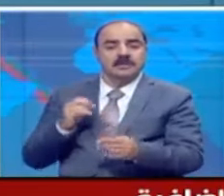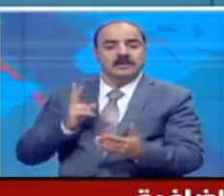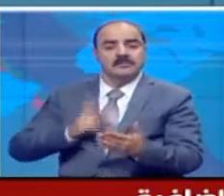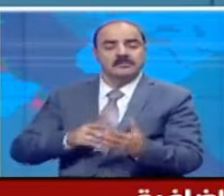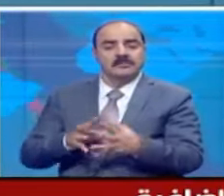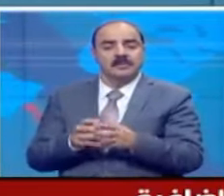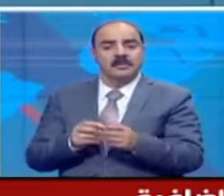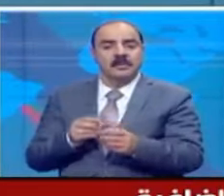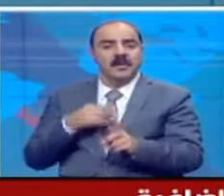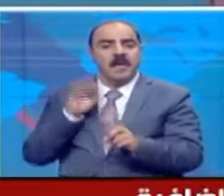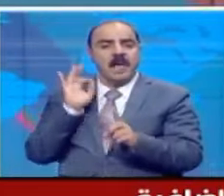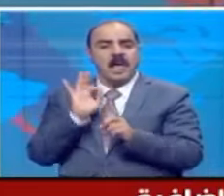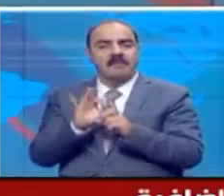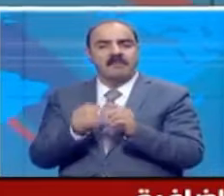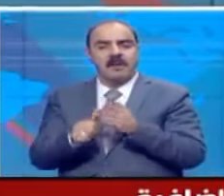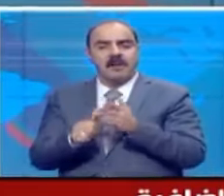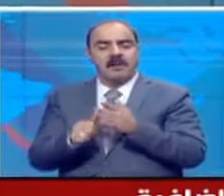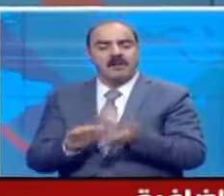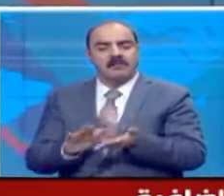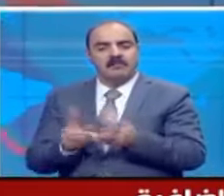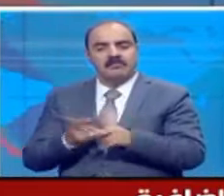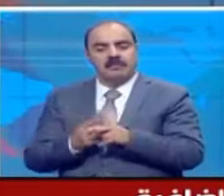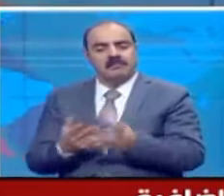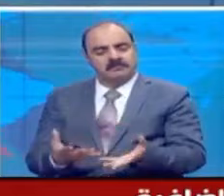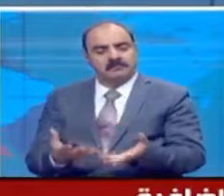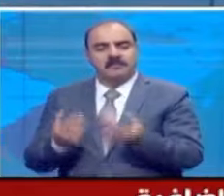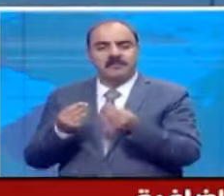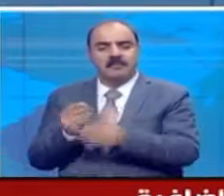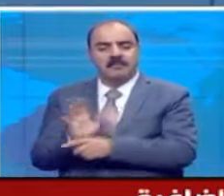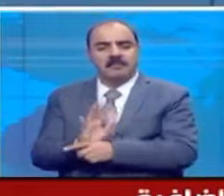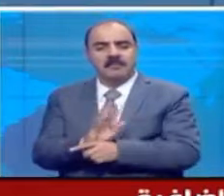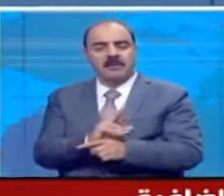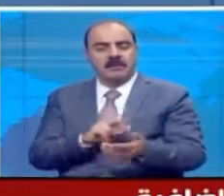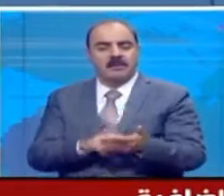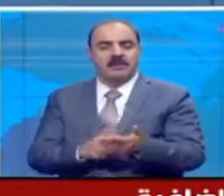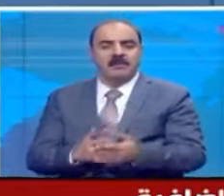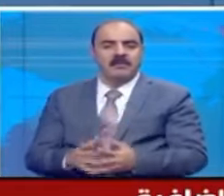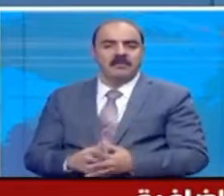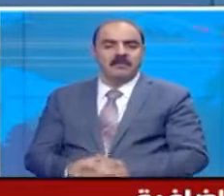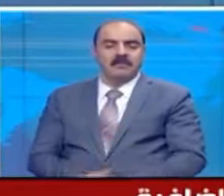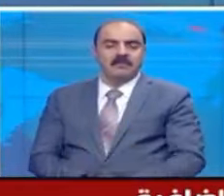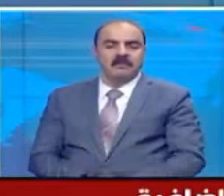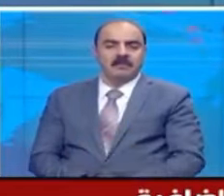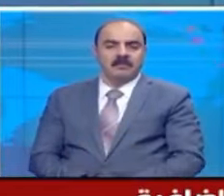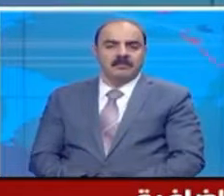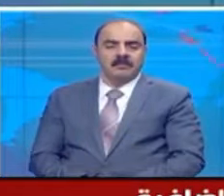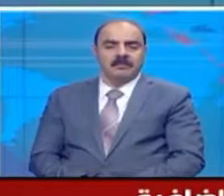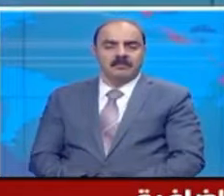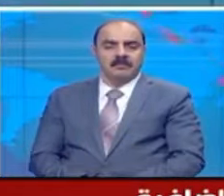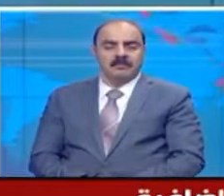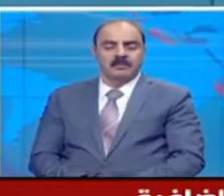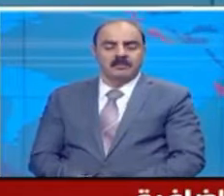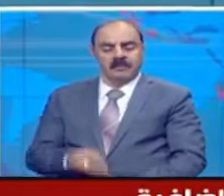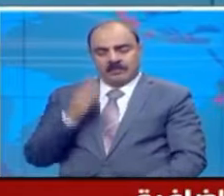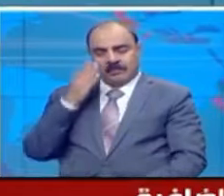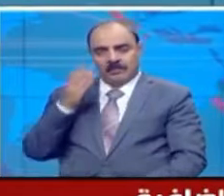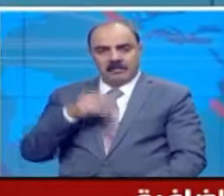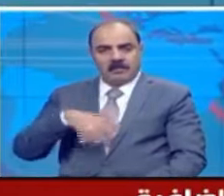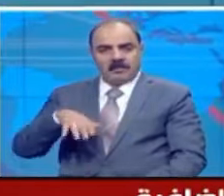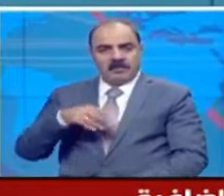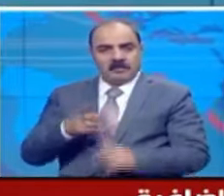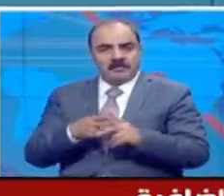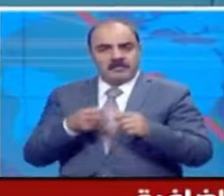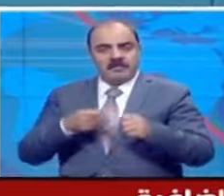الرئيس عبد الفتاح السيسي والتي تهدف بالأساس للتخفيف عن أعباء المواطنين؟ تحياتي لحضرتك وتحياتي